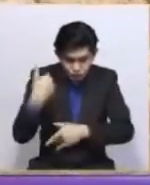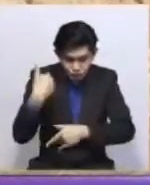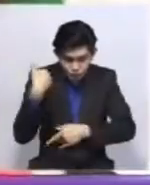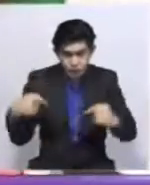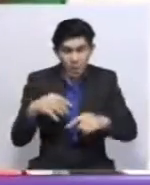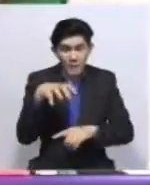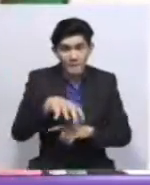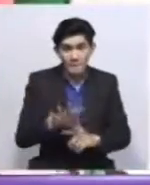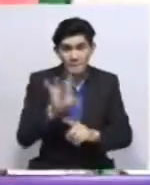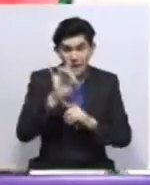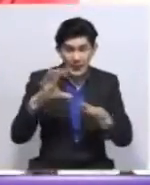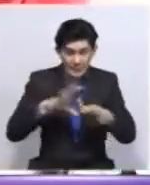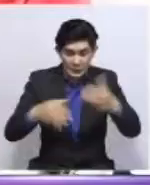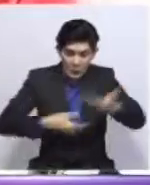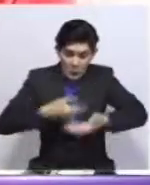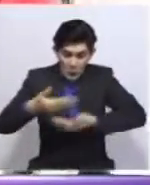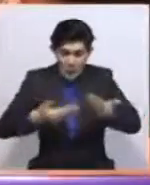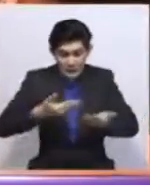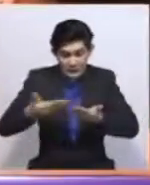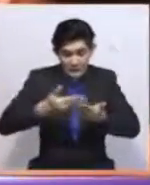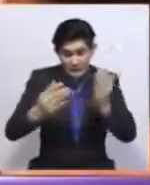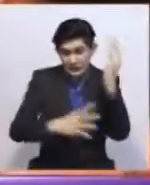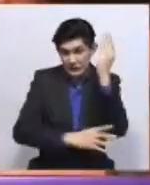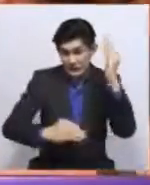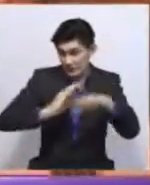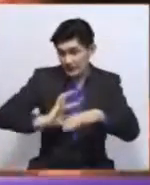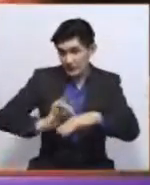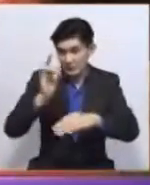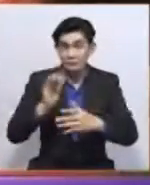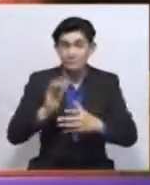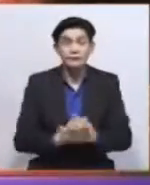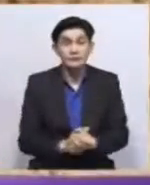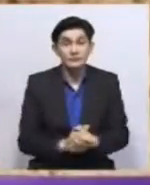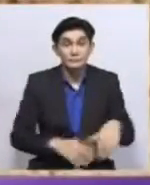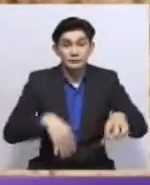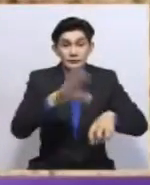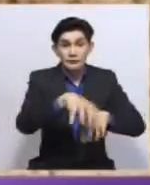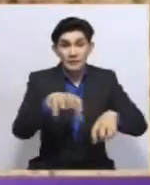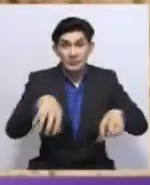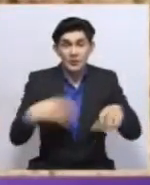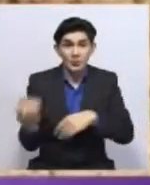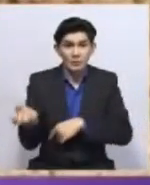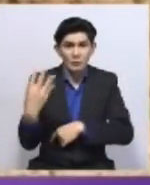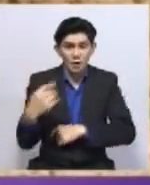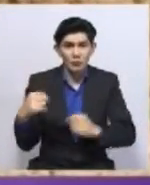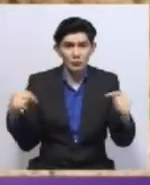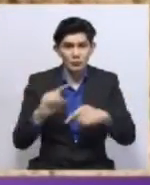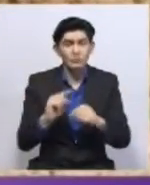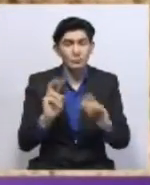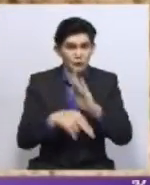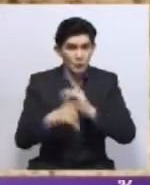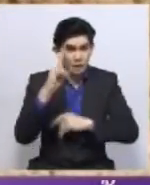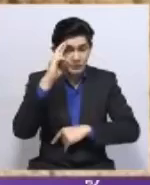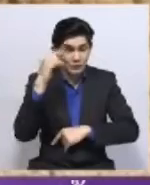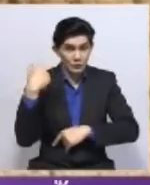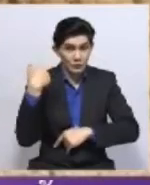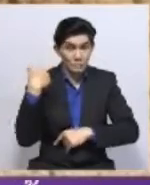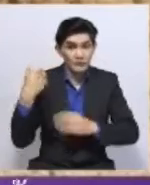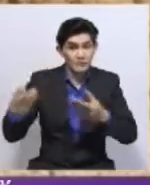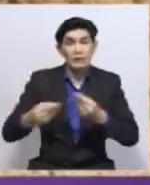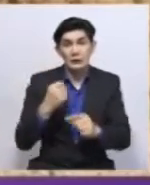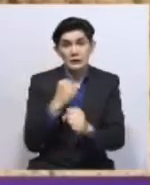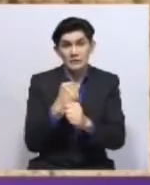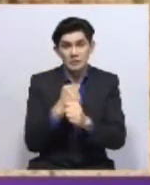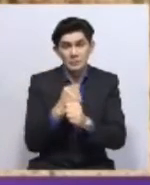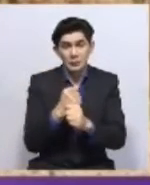8เกี่ยวกับด้านการตลาดเป็นการรับซื้อมันสำปะหลังอินทรีย ์แต่ละฐานที่เพิ่นบอกนี่มีตั้งแต่ความรู้ที่ได้ก็เป็น